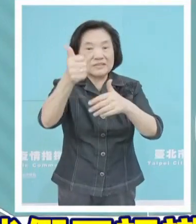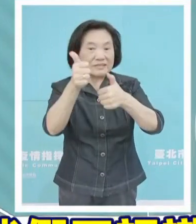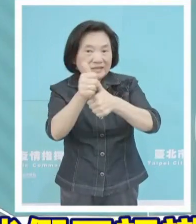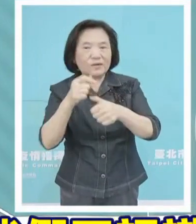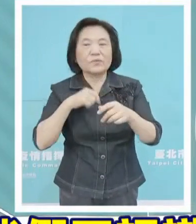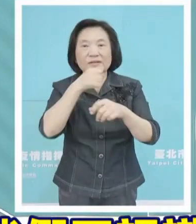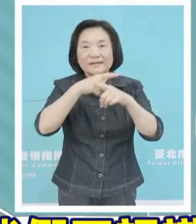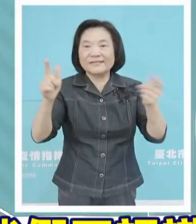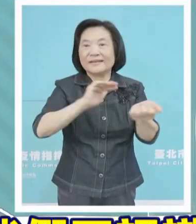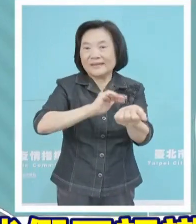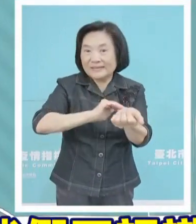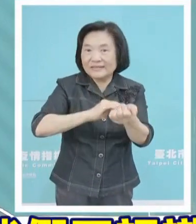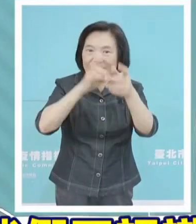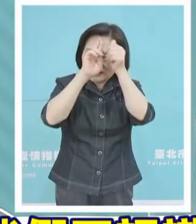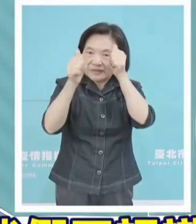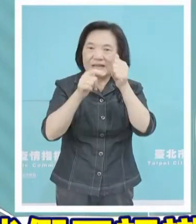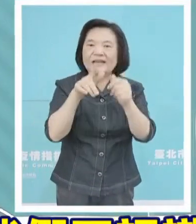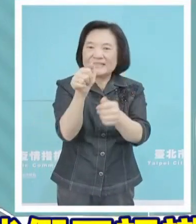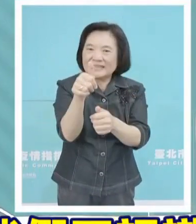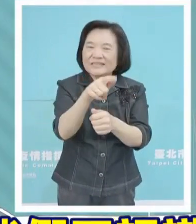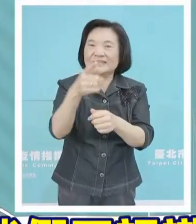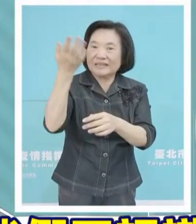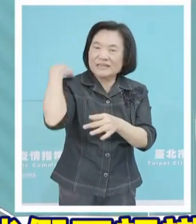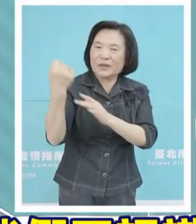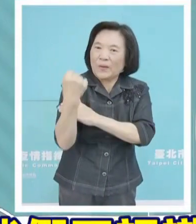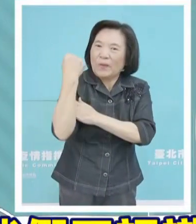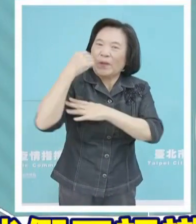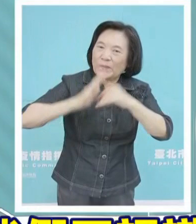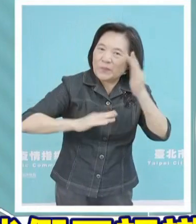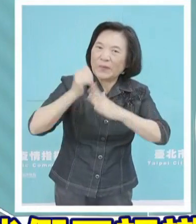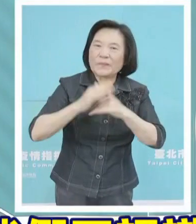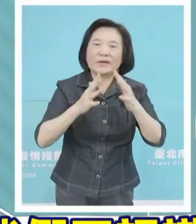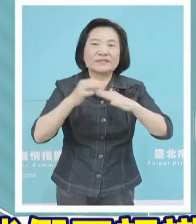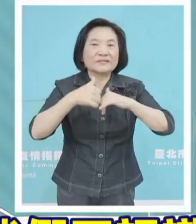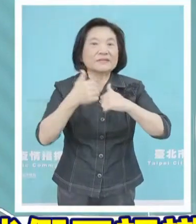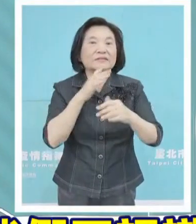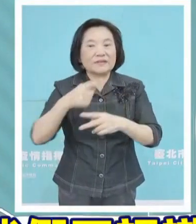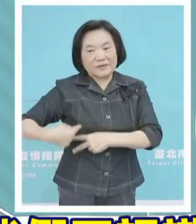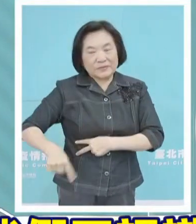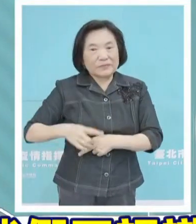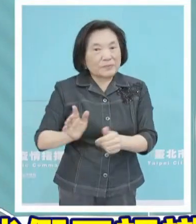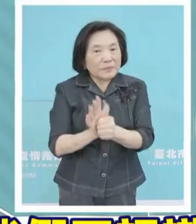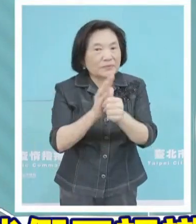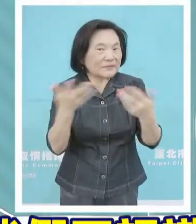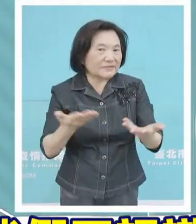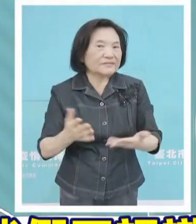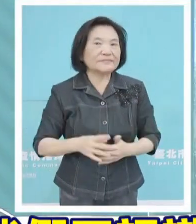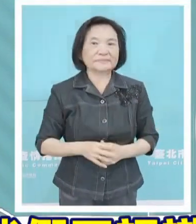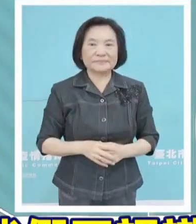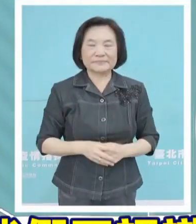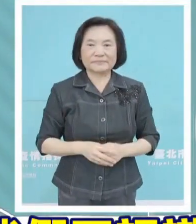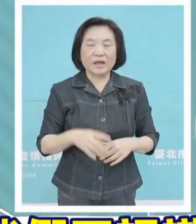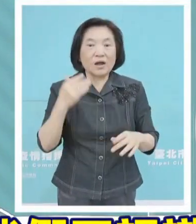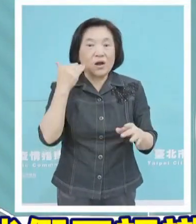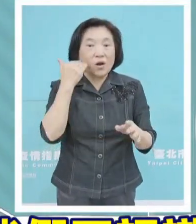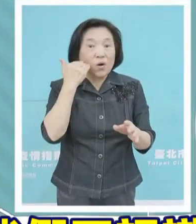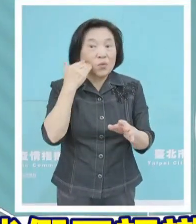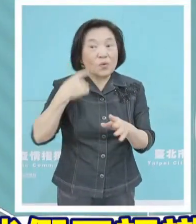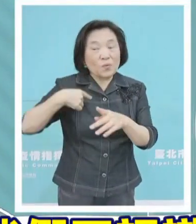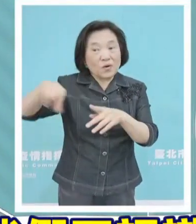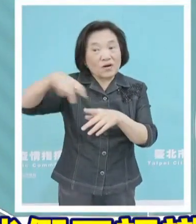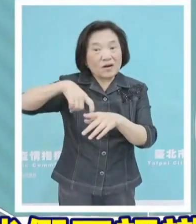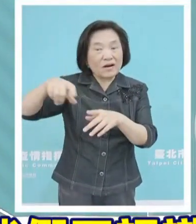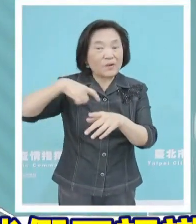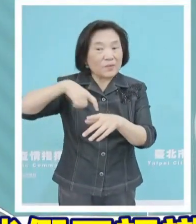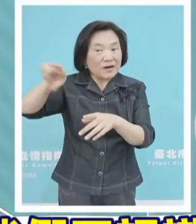去一直积极协助参与基金会推广肝病推广的活动。如果我跟许医师很熟，他应该不会再